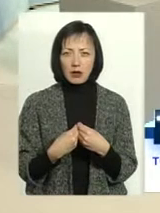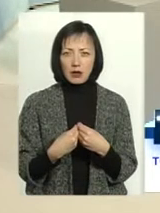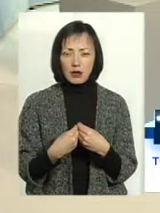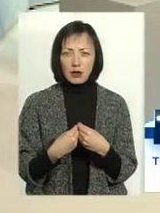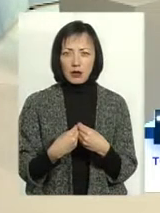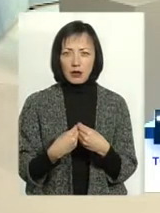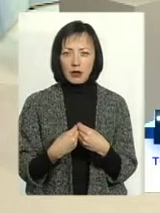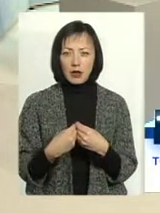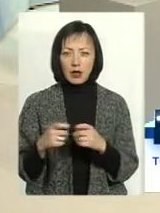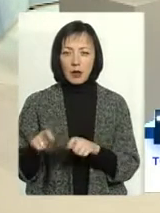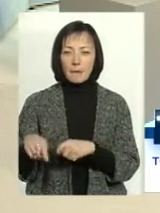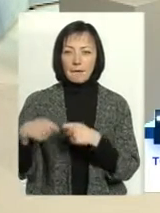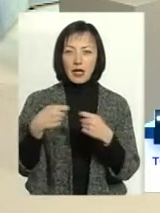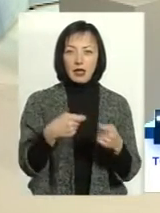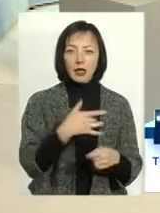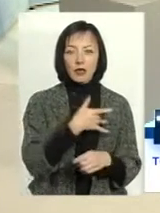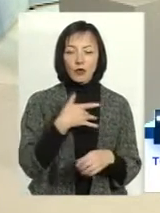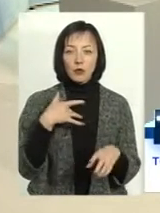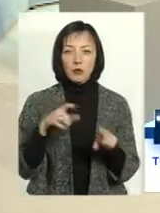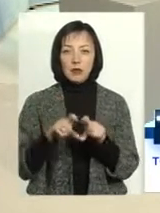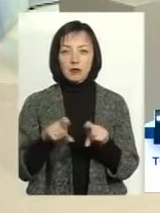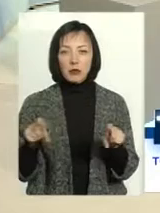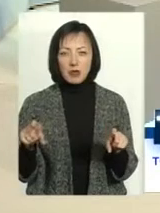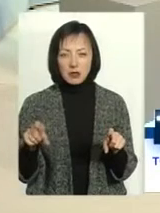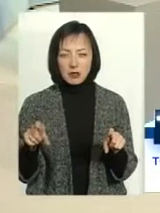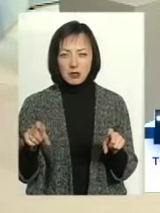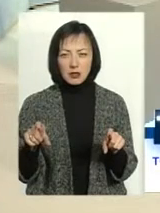передали разом тут диспансер,